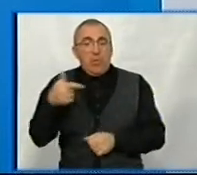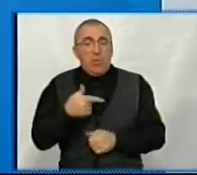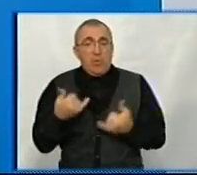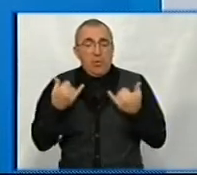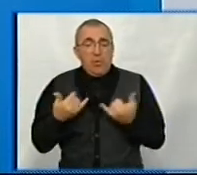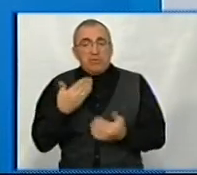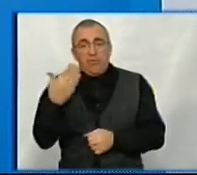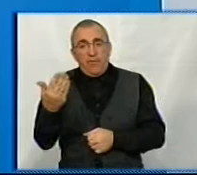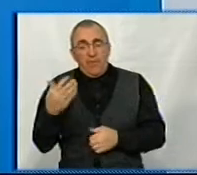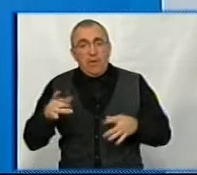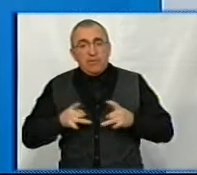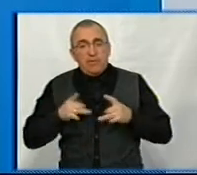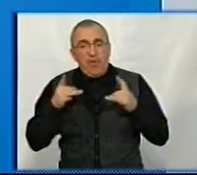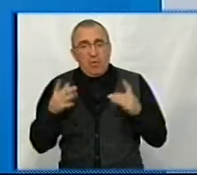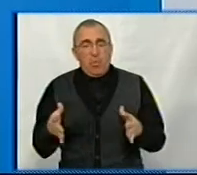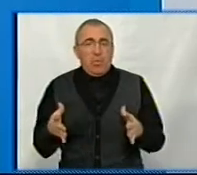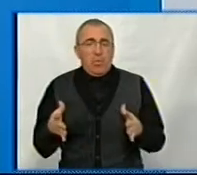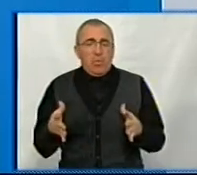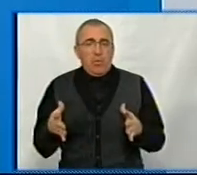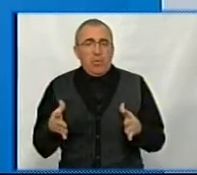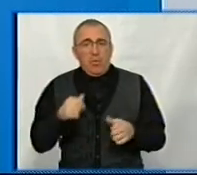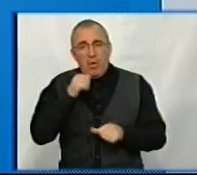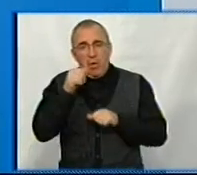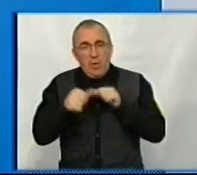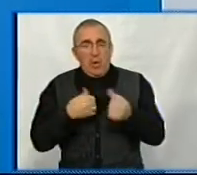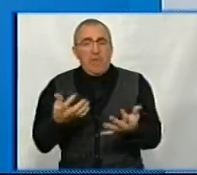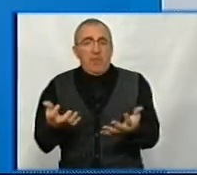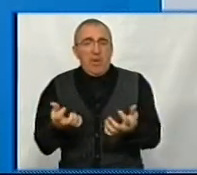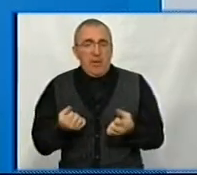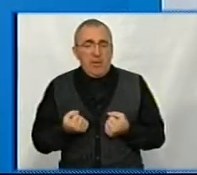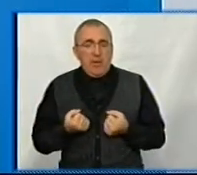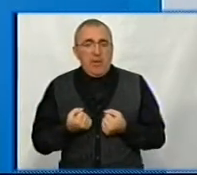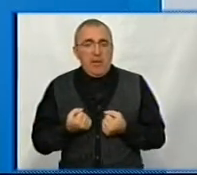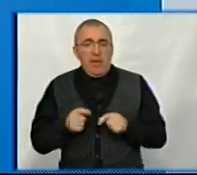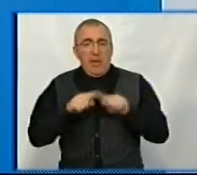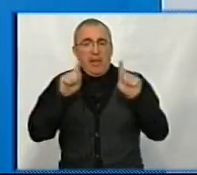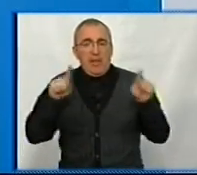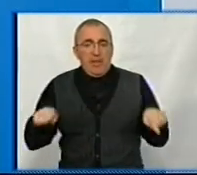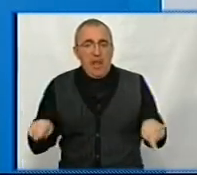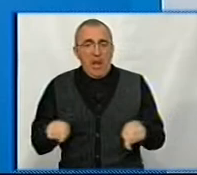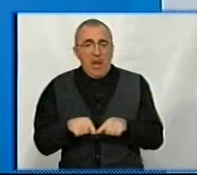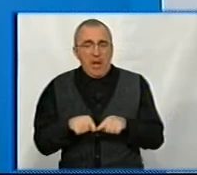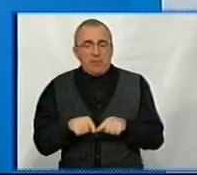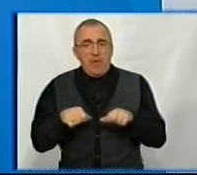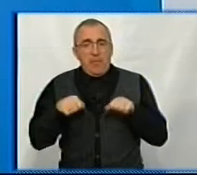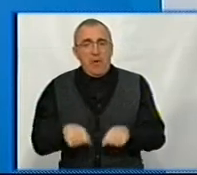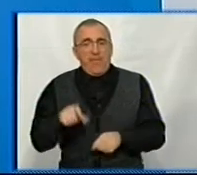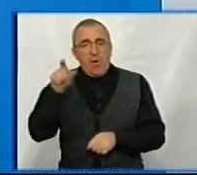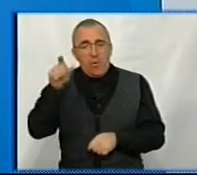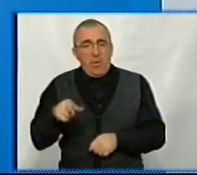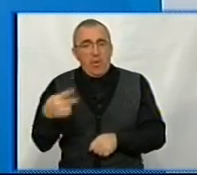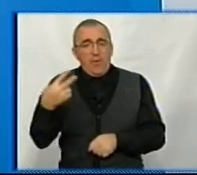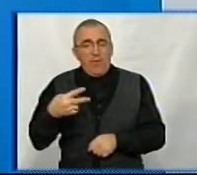сьогодні саме святкуємо річницю прийняття декларації про права людини. Там